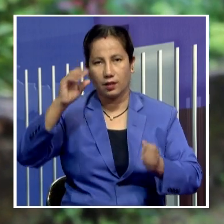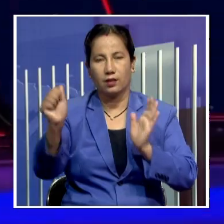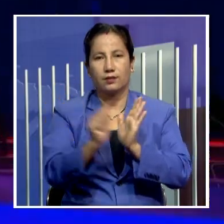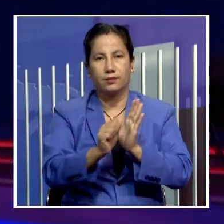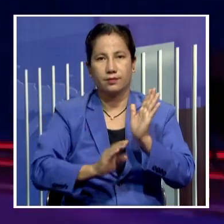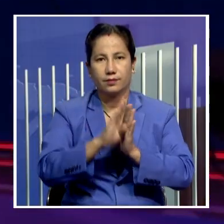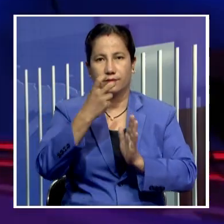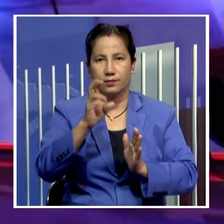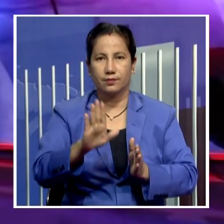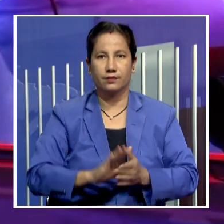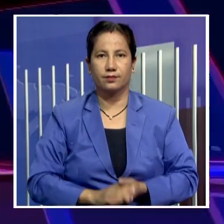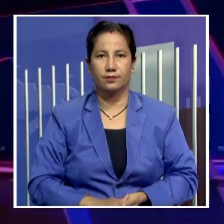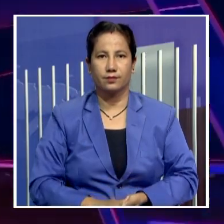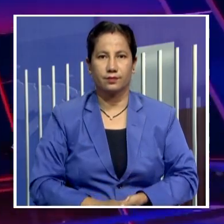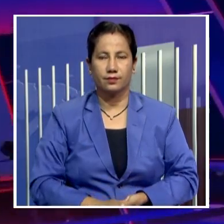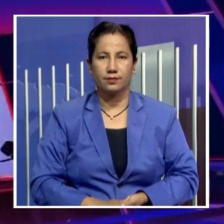देखिन्छ।